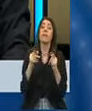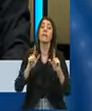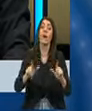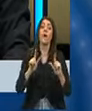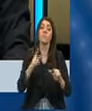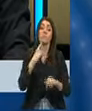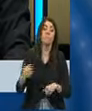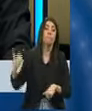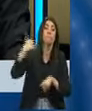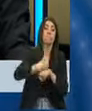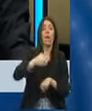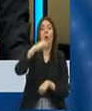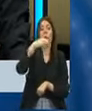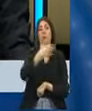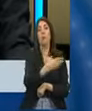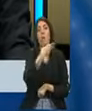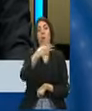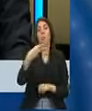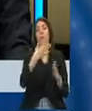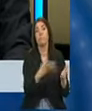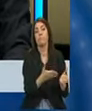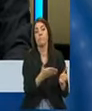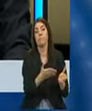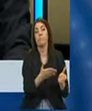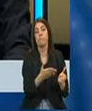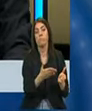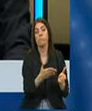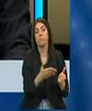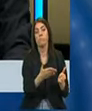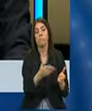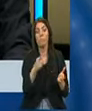lideri var AK Parti. Evet. Cumhurbaşkanı Erdoğan. Evet bu, hocam. Bu konularla ilgili...